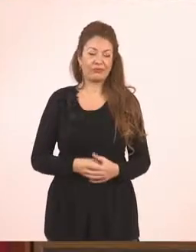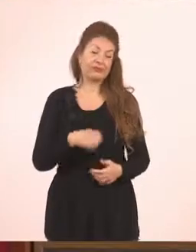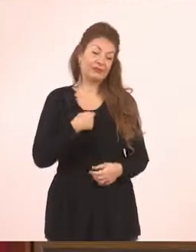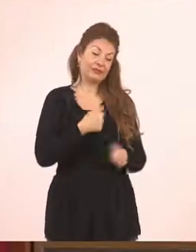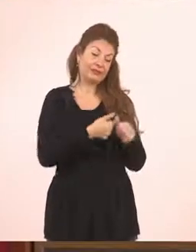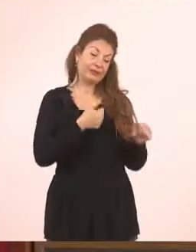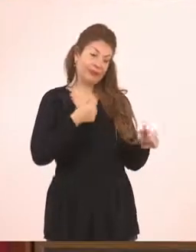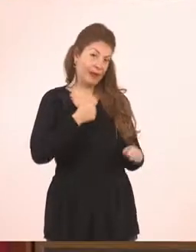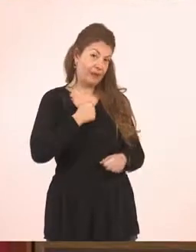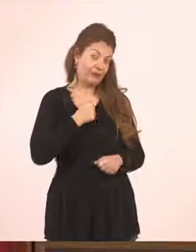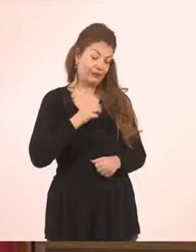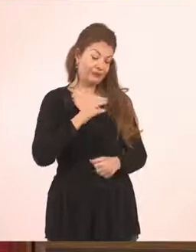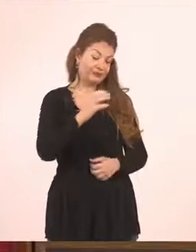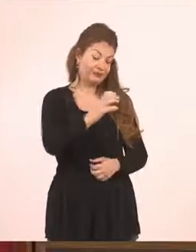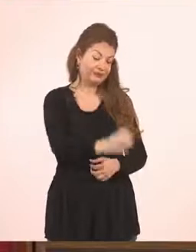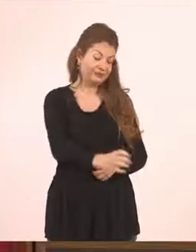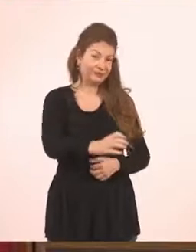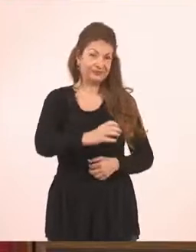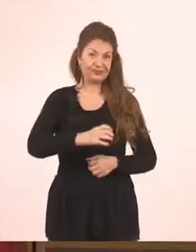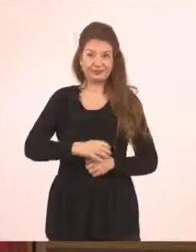Σειρά μου.